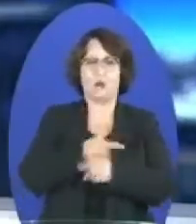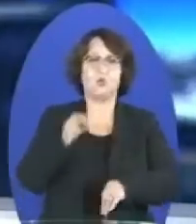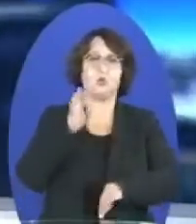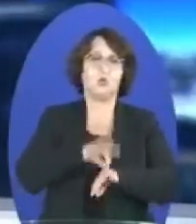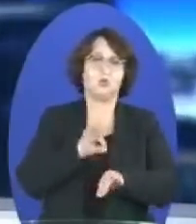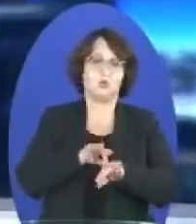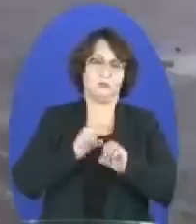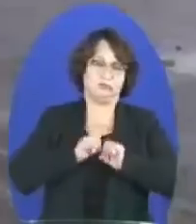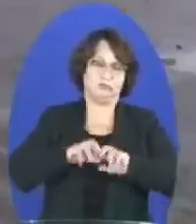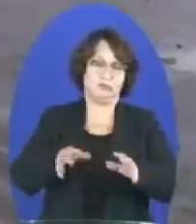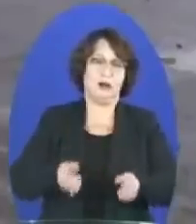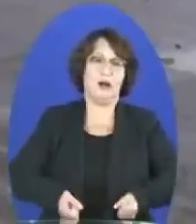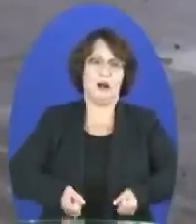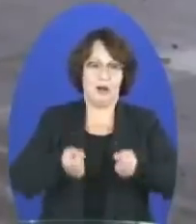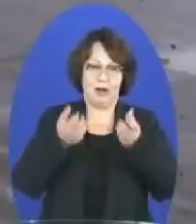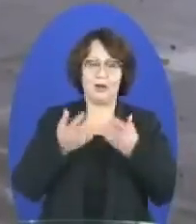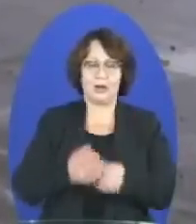байна.